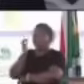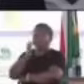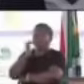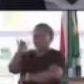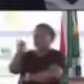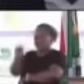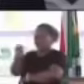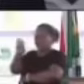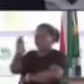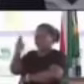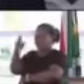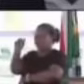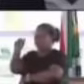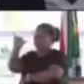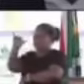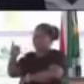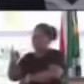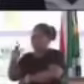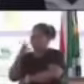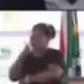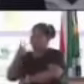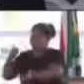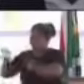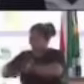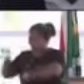Niyabona kodwa uthi ngicebe kangakanani.